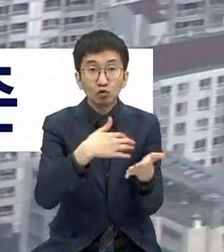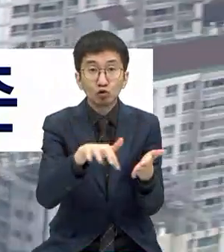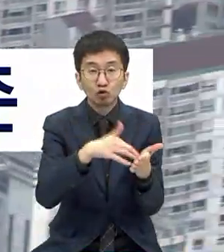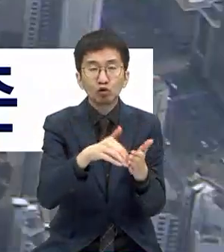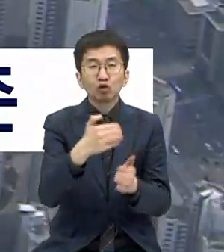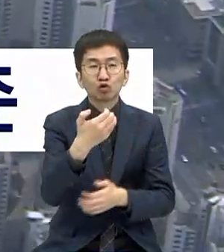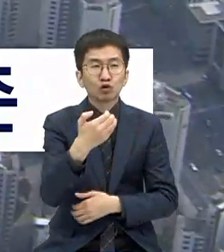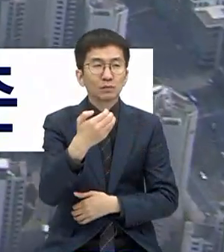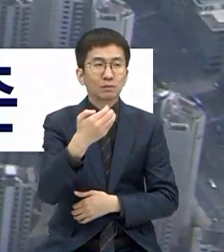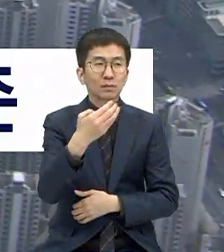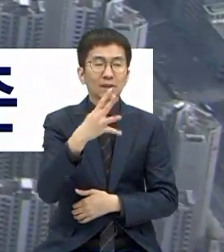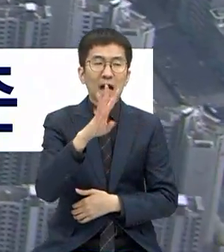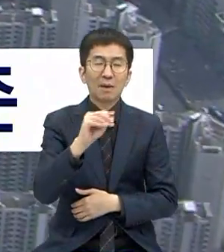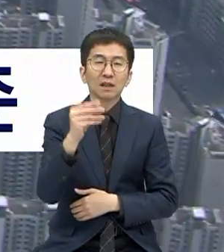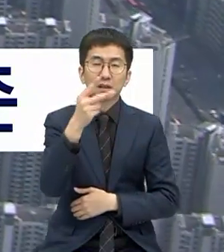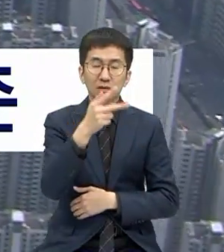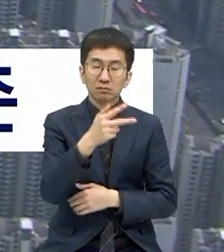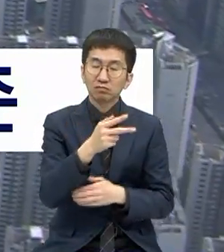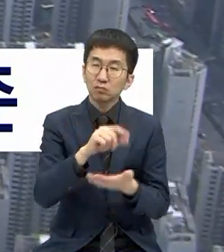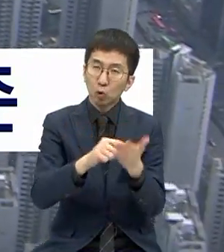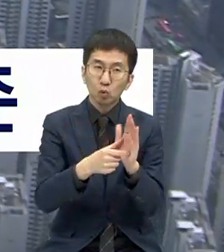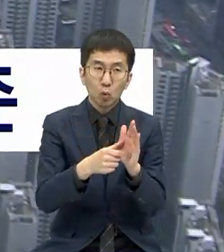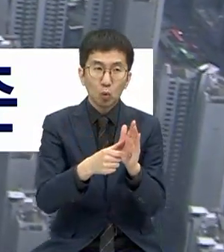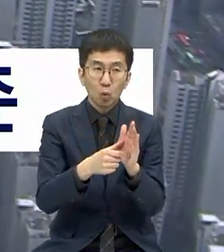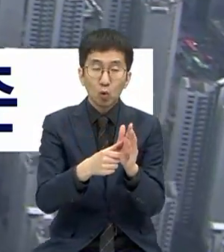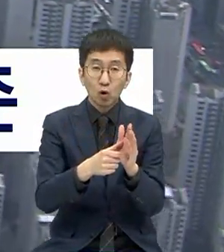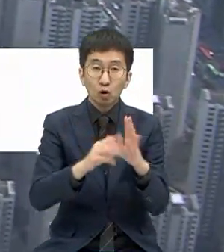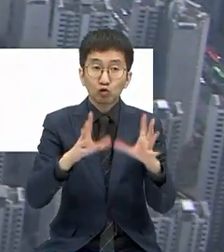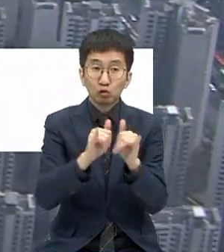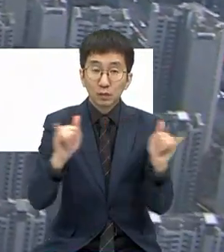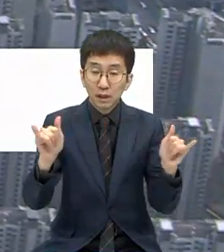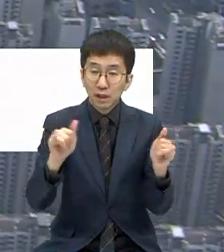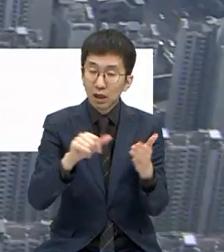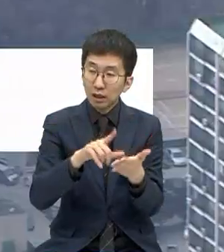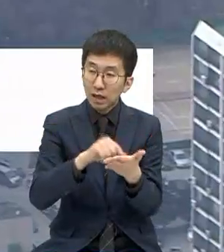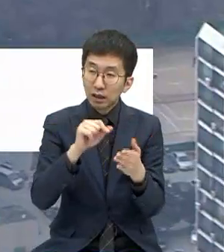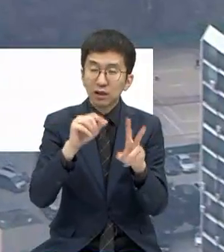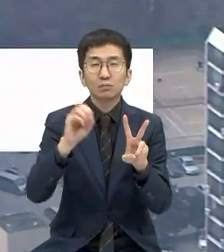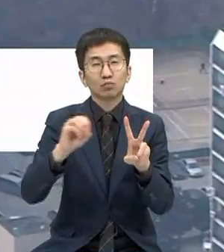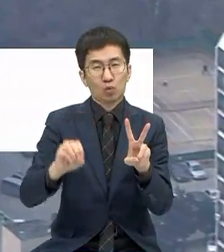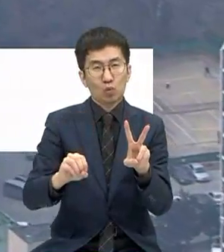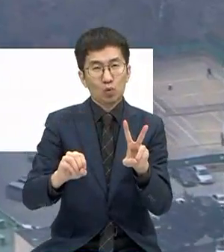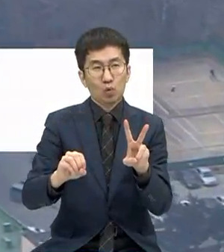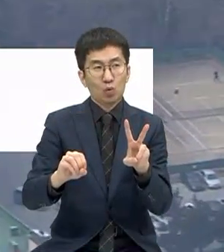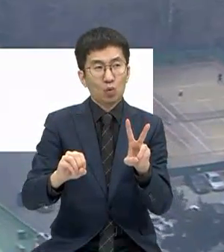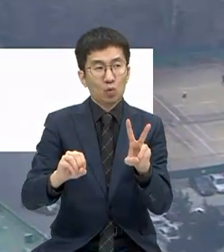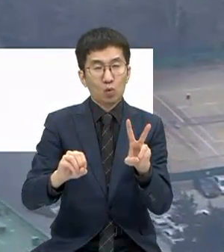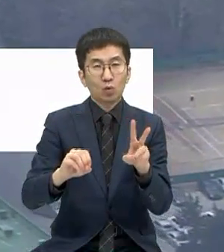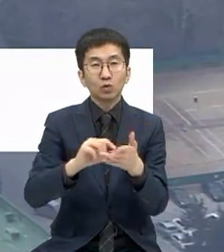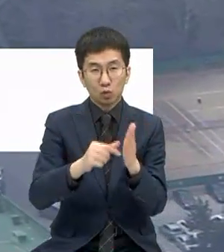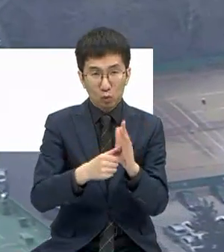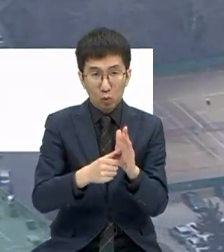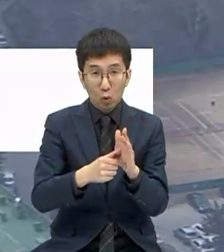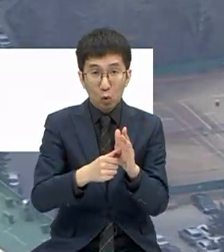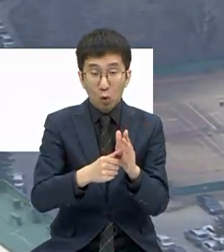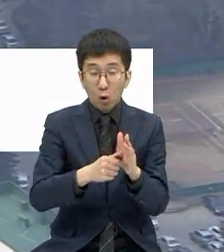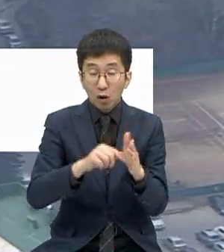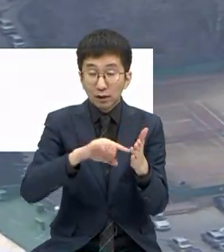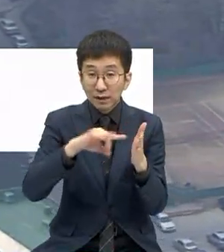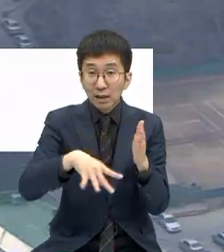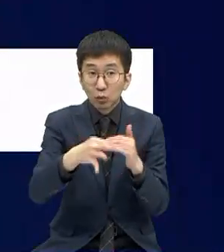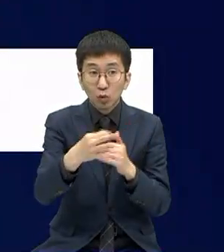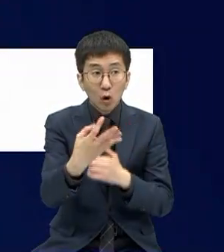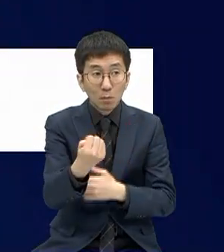2%, 자신 명의의 집을 가진 사람의 약 6.4%입니다. 고지된 세금은 5조 7천억